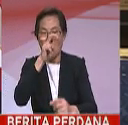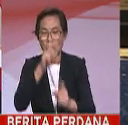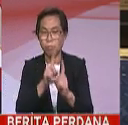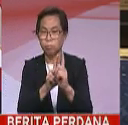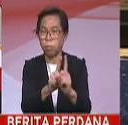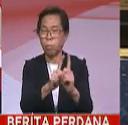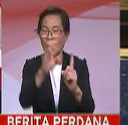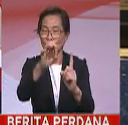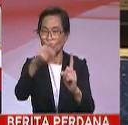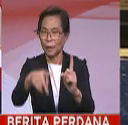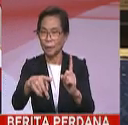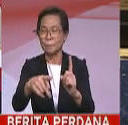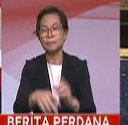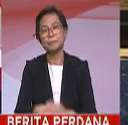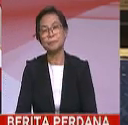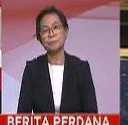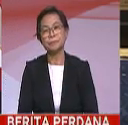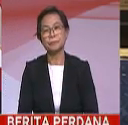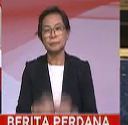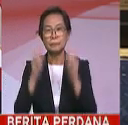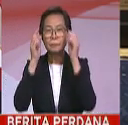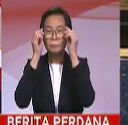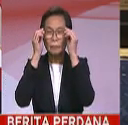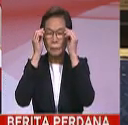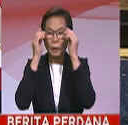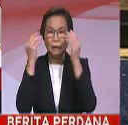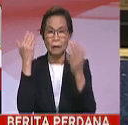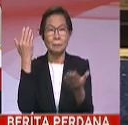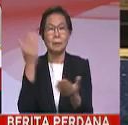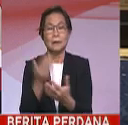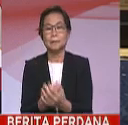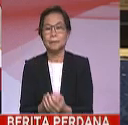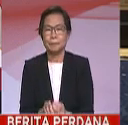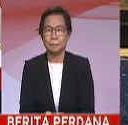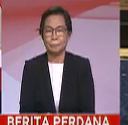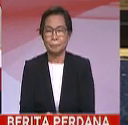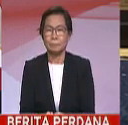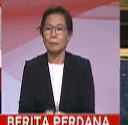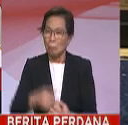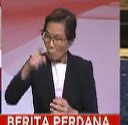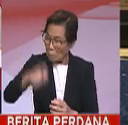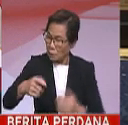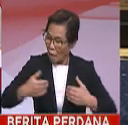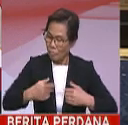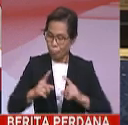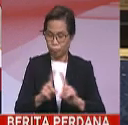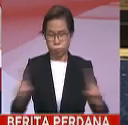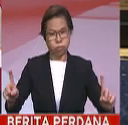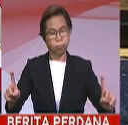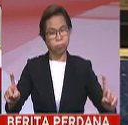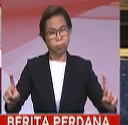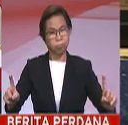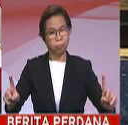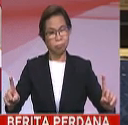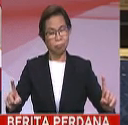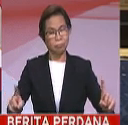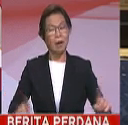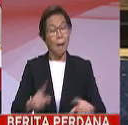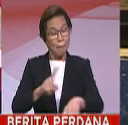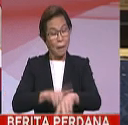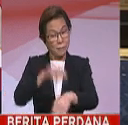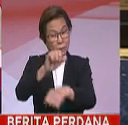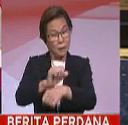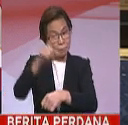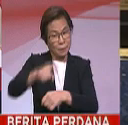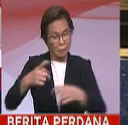SOP yang ditetapkan. Jangan sampai tiada penjarakan fizikal langsung sewaktu berada di tempat